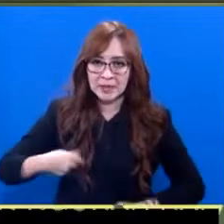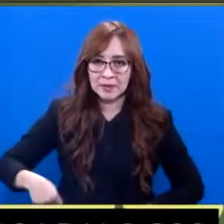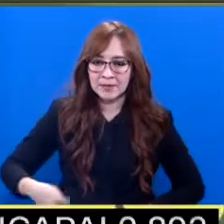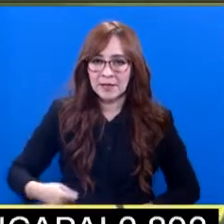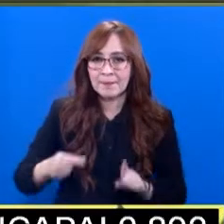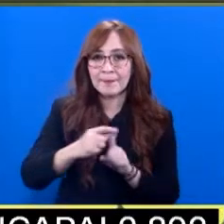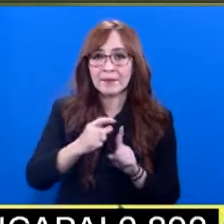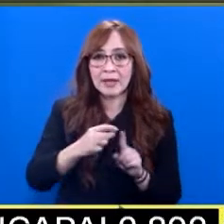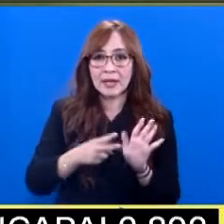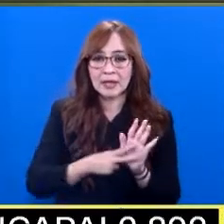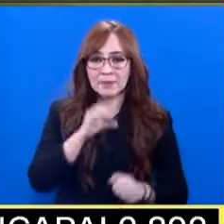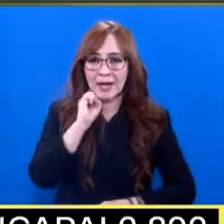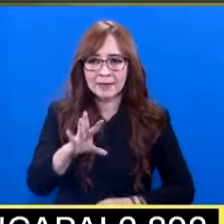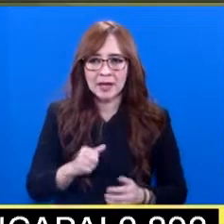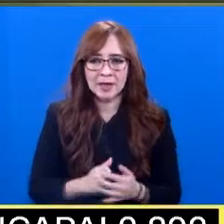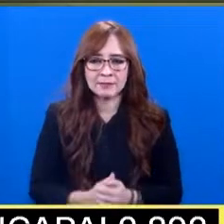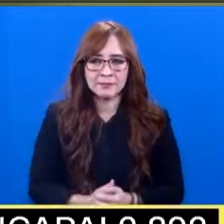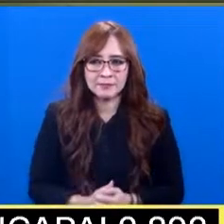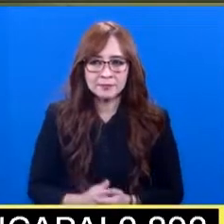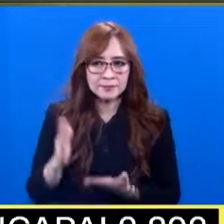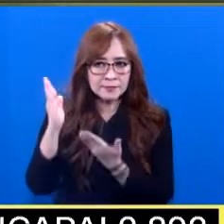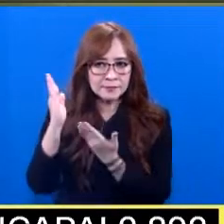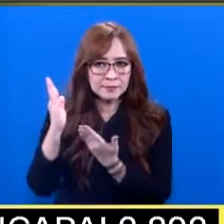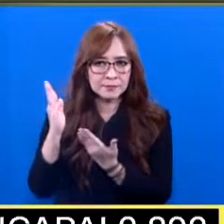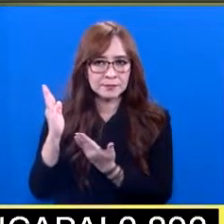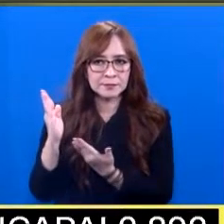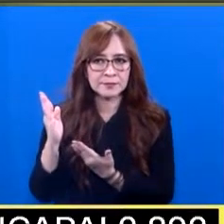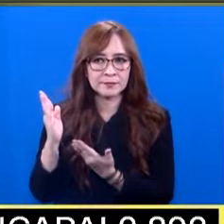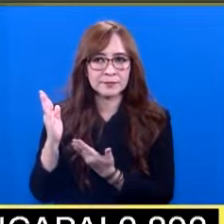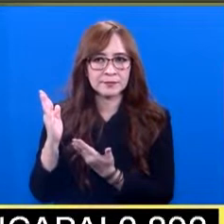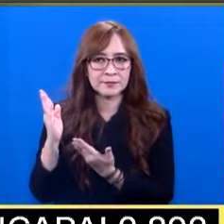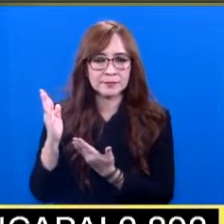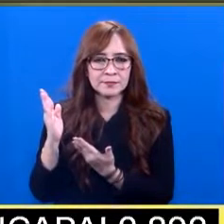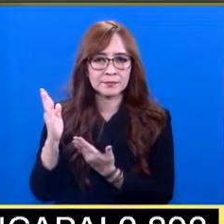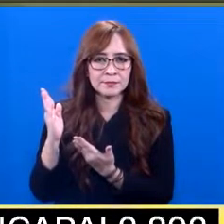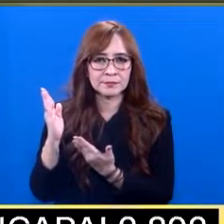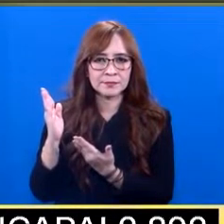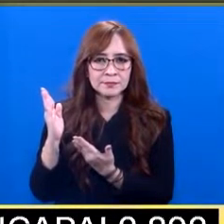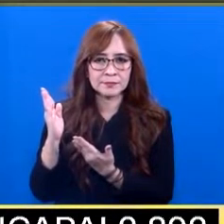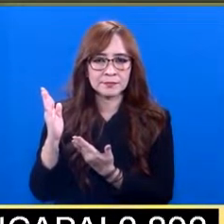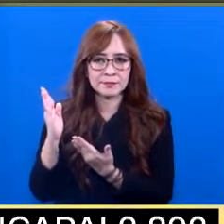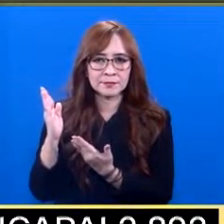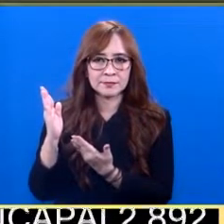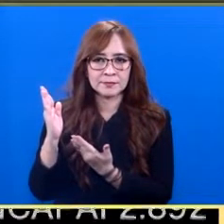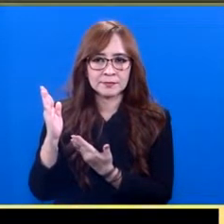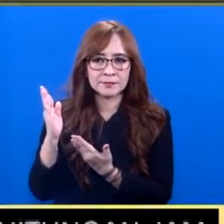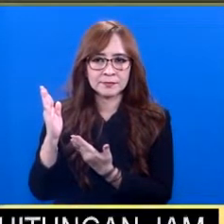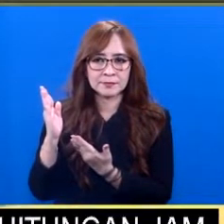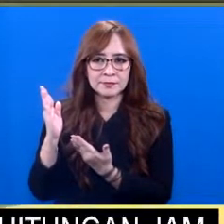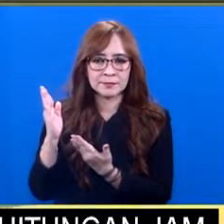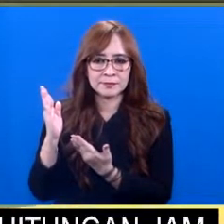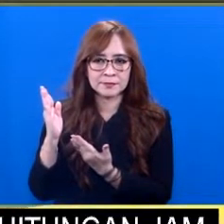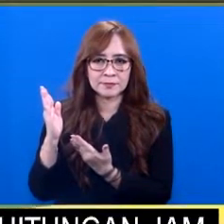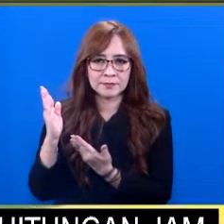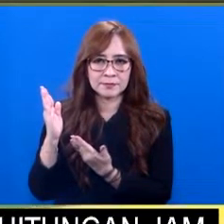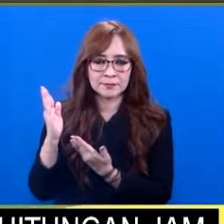Bappenas menyebutkan potensi ancaman ibu kota baru meliputi gangguan intai tempur, kapal selam, serangan rudal, hingga serangan siber. Selain